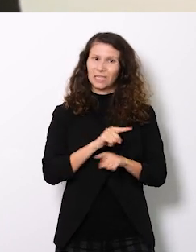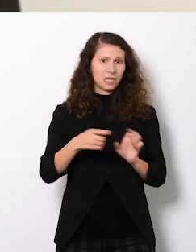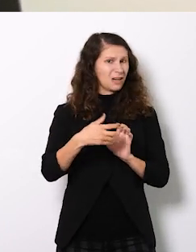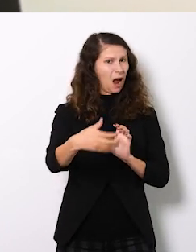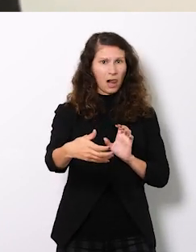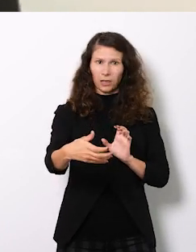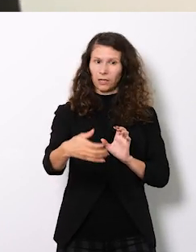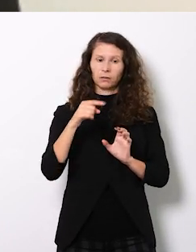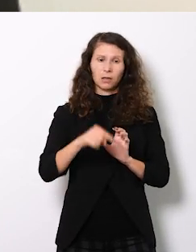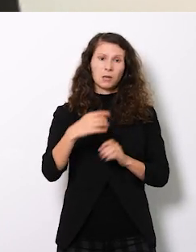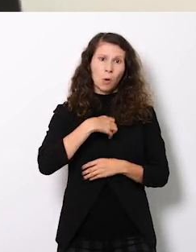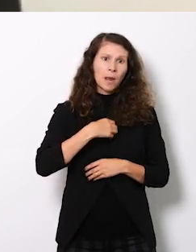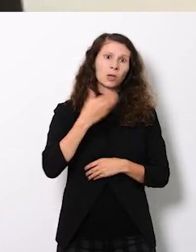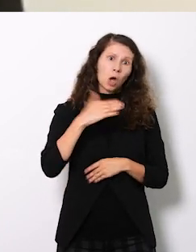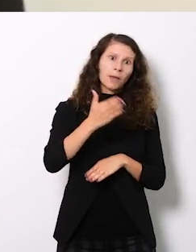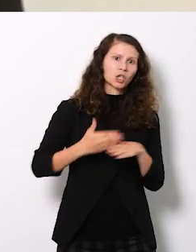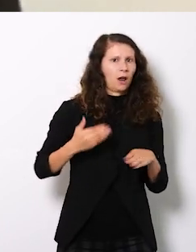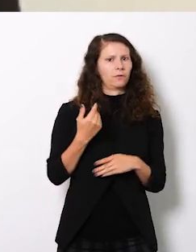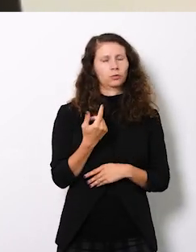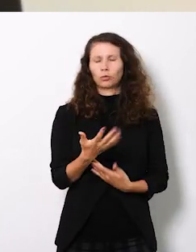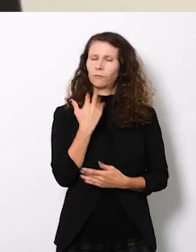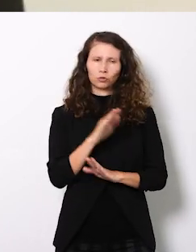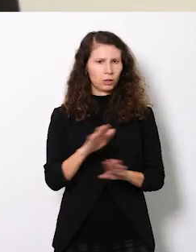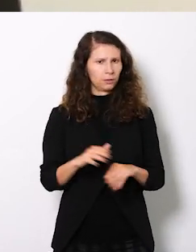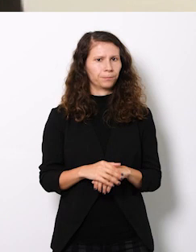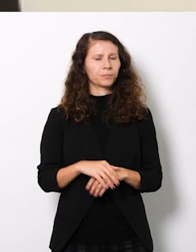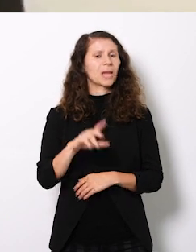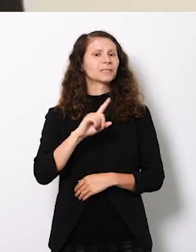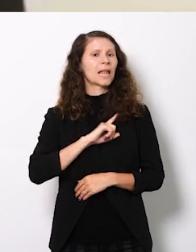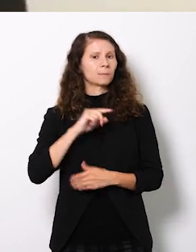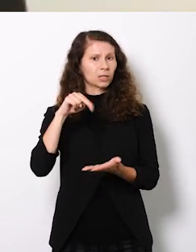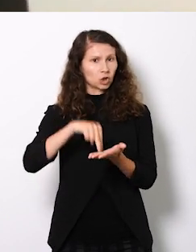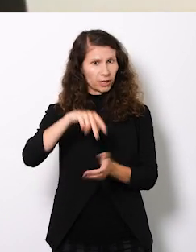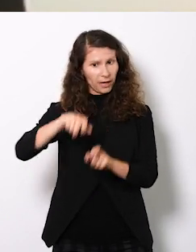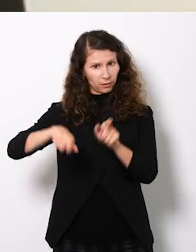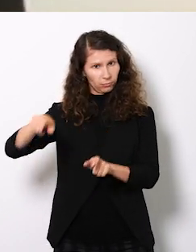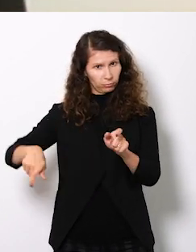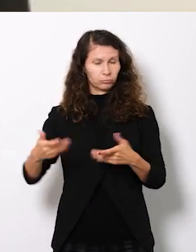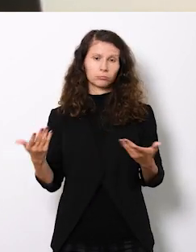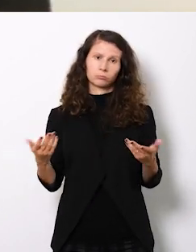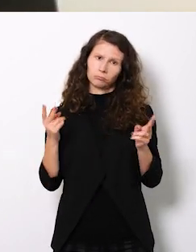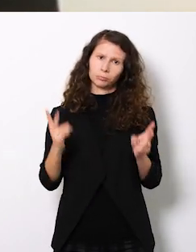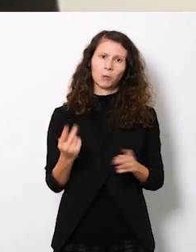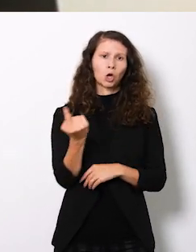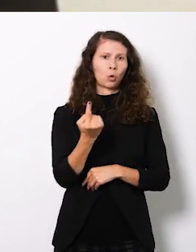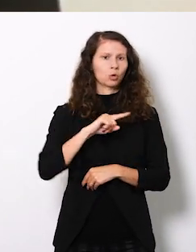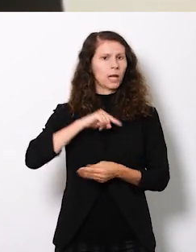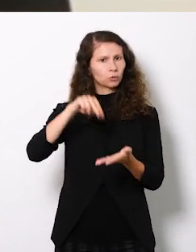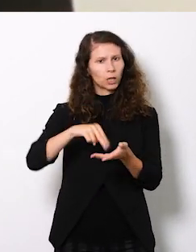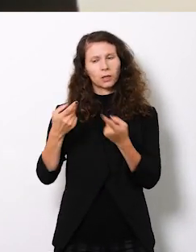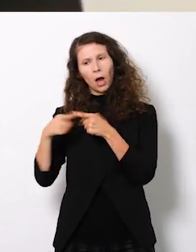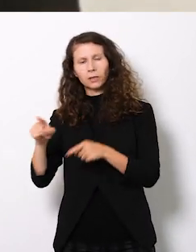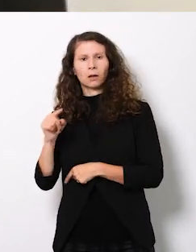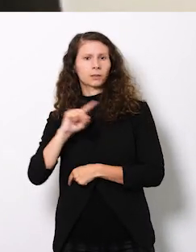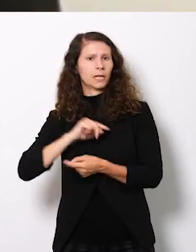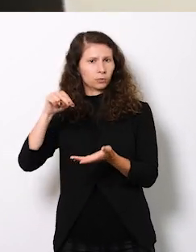die Problematik vergrößern. Bei den Selbstständigen, in der Tat, bei den Solo-Selbstständigen und sonstigen